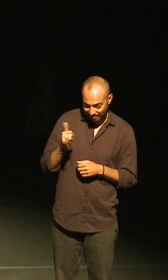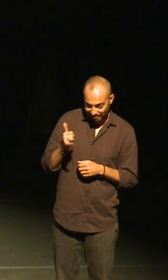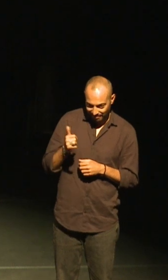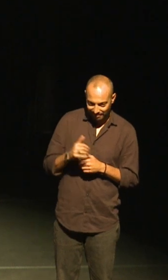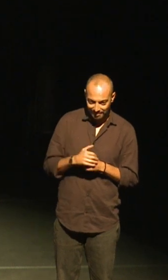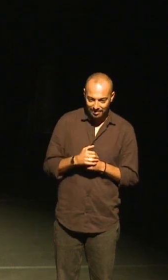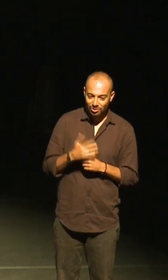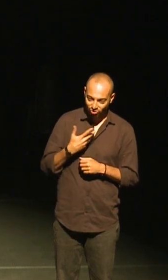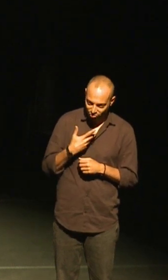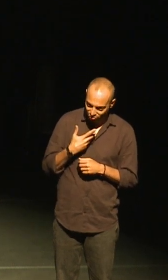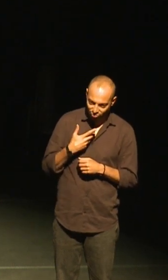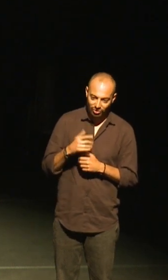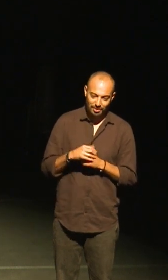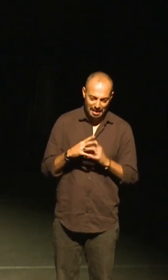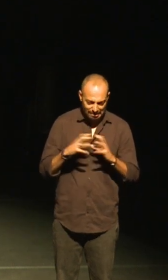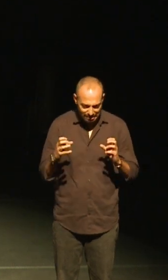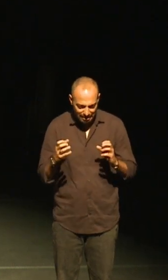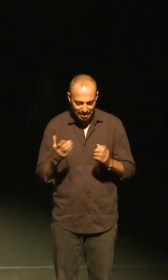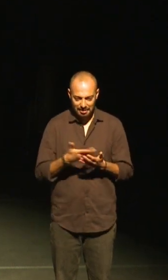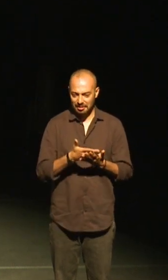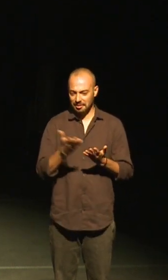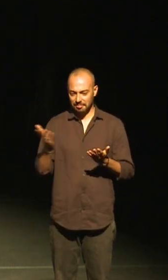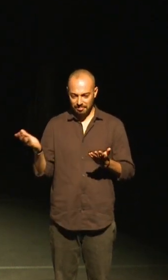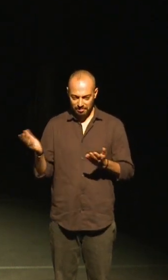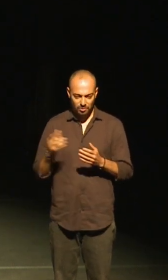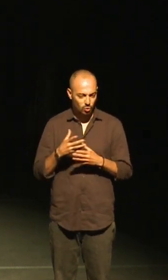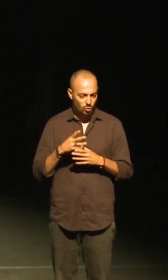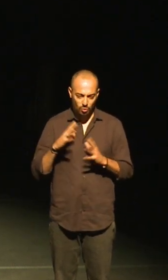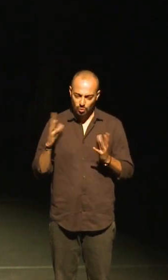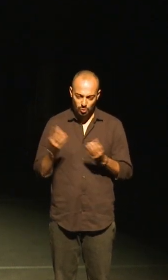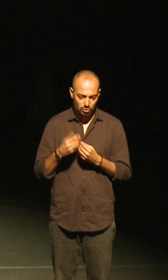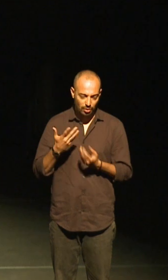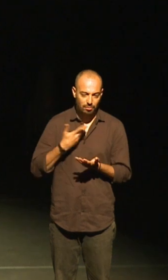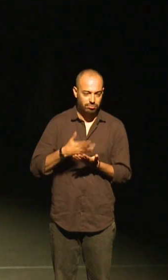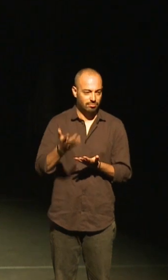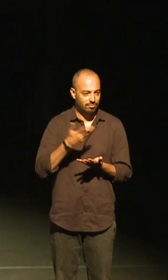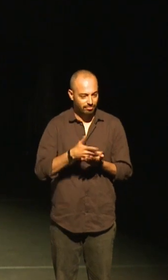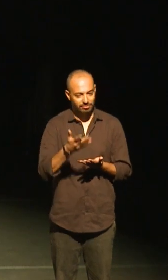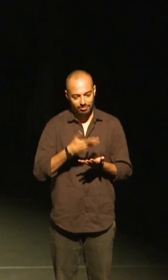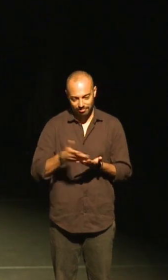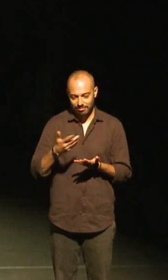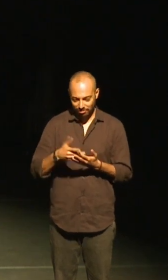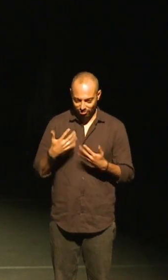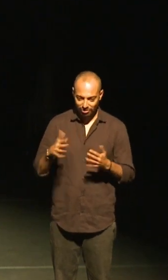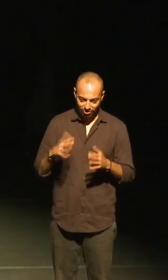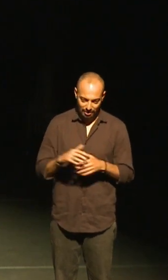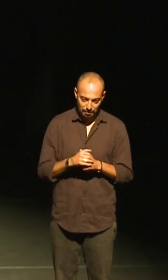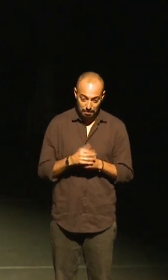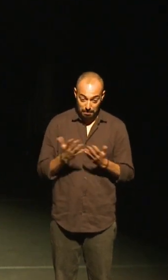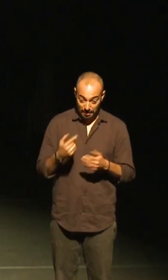aziendali tutto quello che abbiamo sentito però io credo che la premessa Perché parx